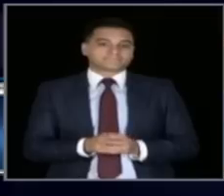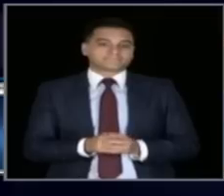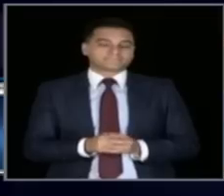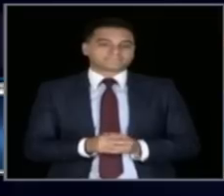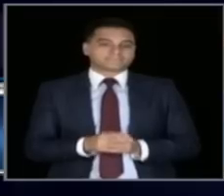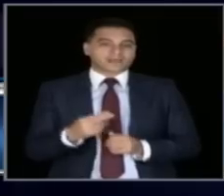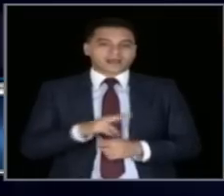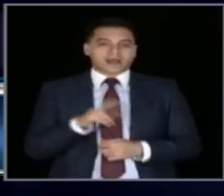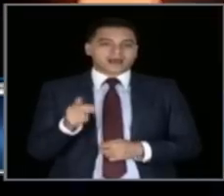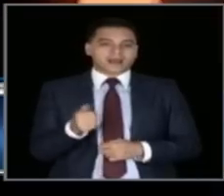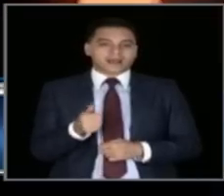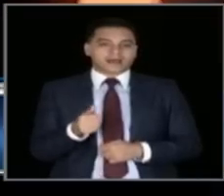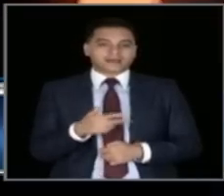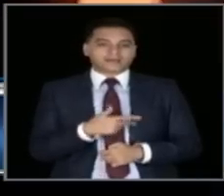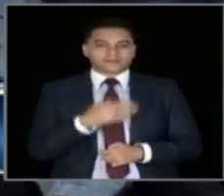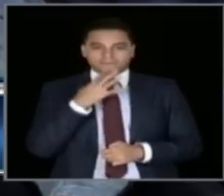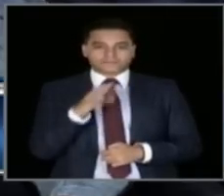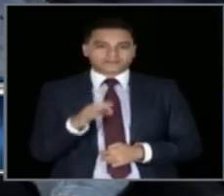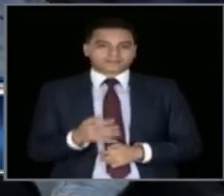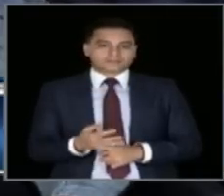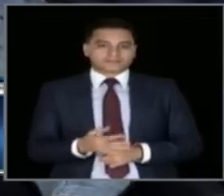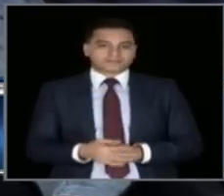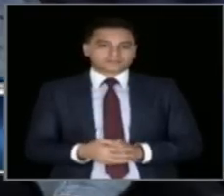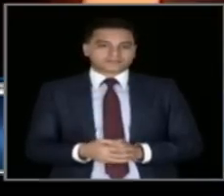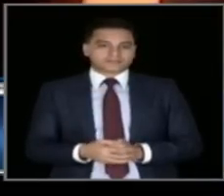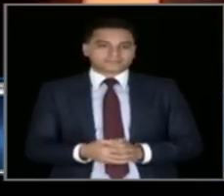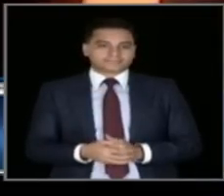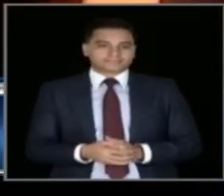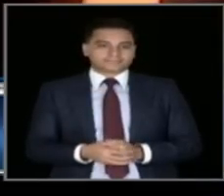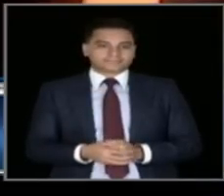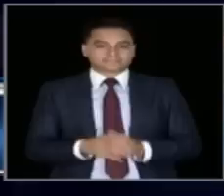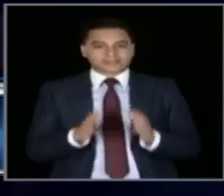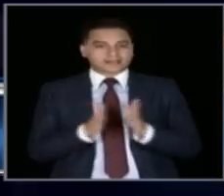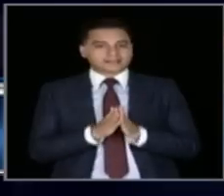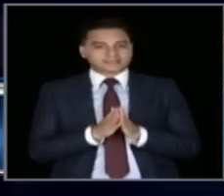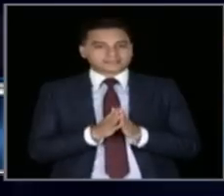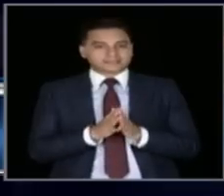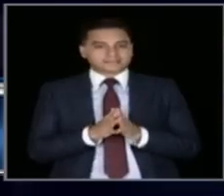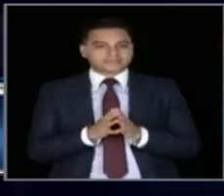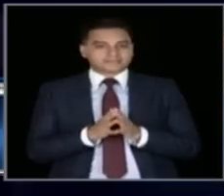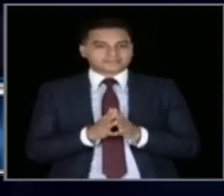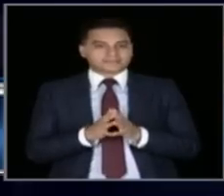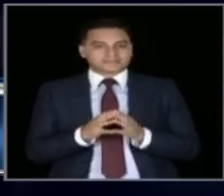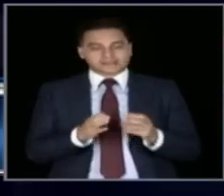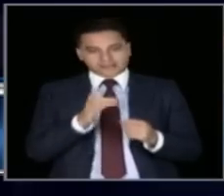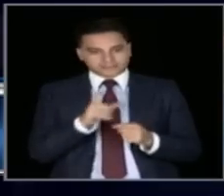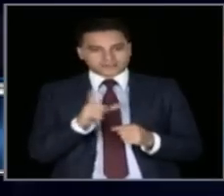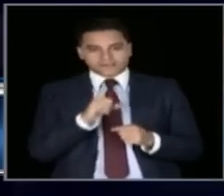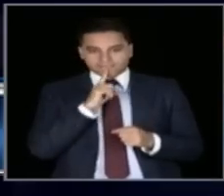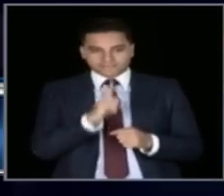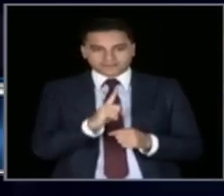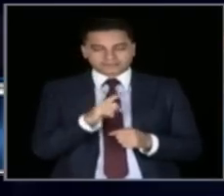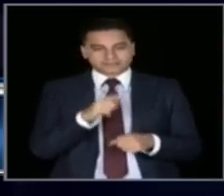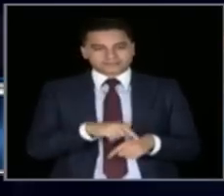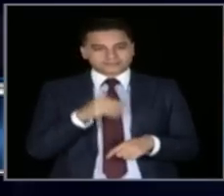علاء إجابتك كانت إيه؟ الفرنسية. علاء للأسف الشديد إجابتك صح